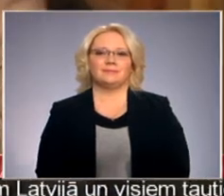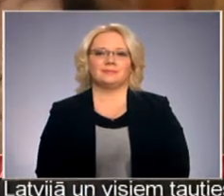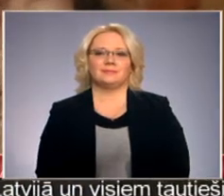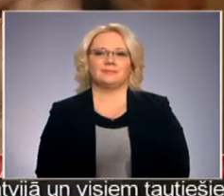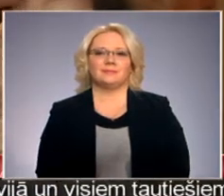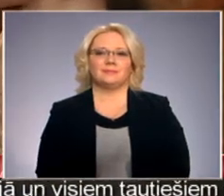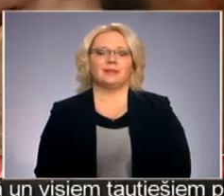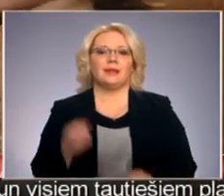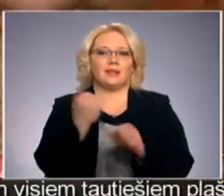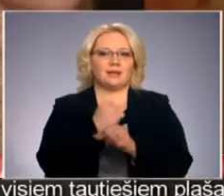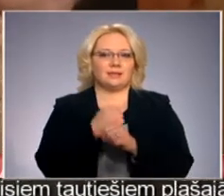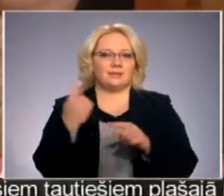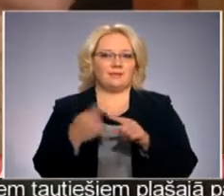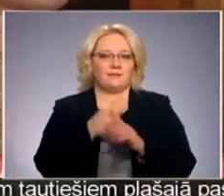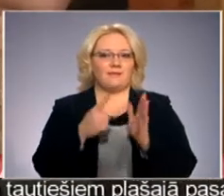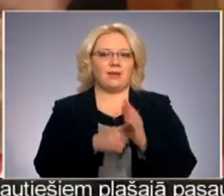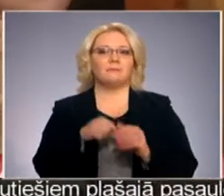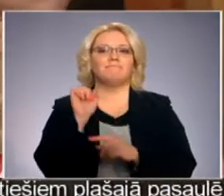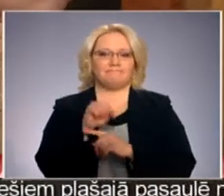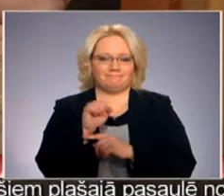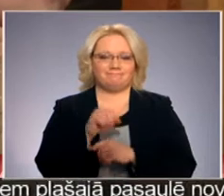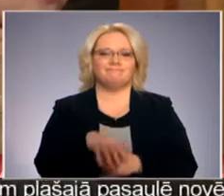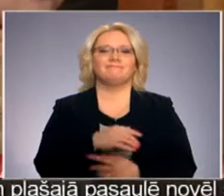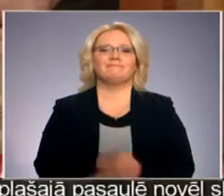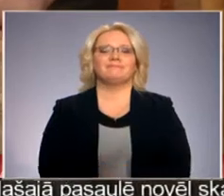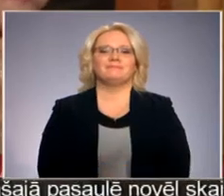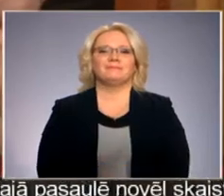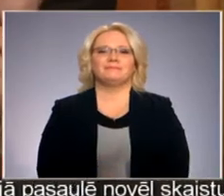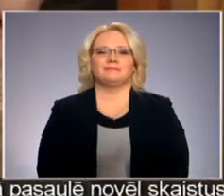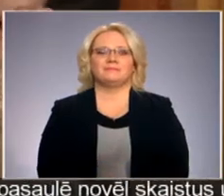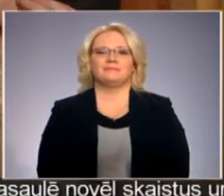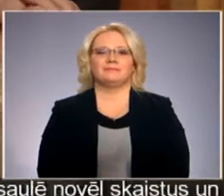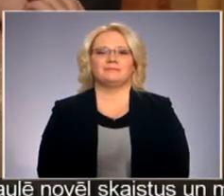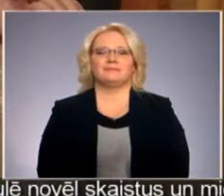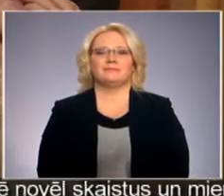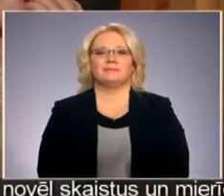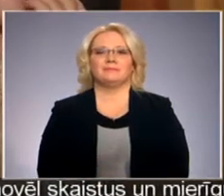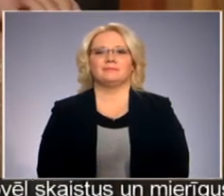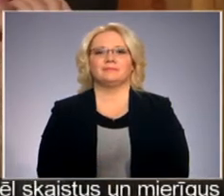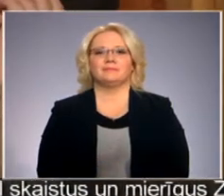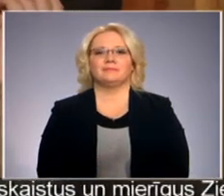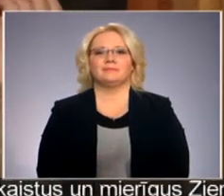Mhm. Taisīsim vēl? Mhm. Māra Skredela, Ilze Kišķenko, Vitālis Duda Renoks, Latgales reģionālā televīzija.